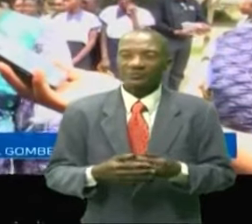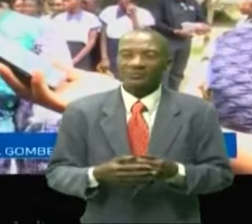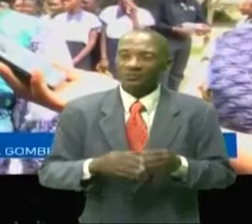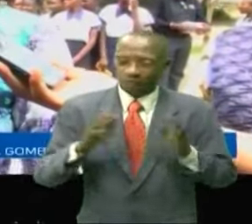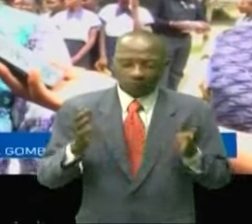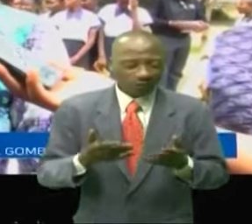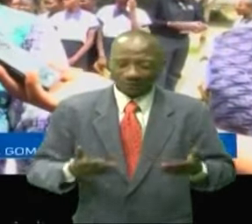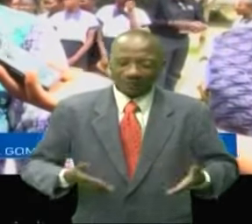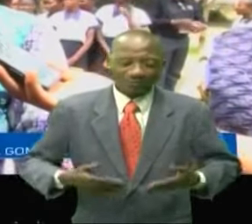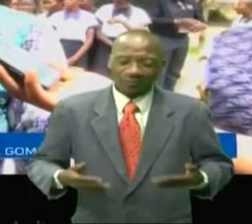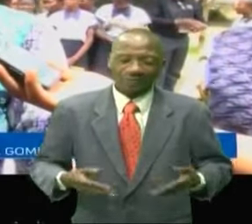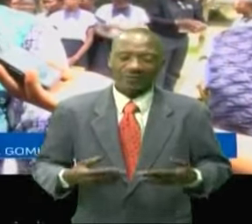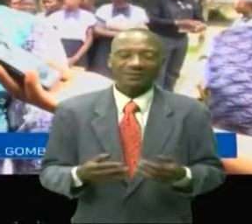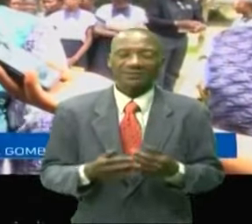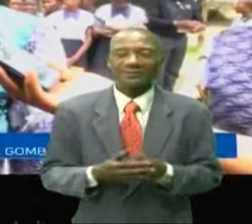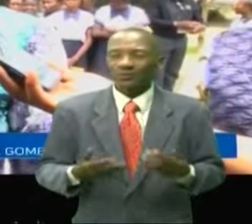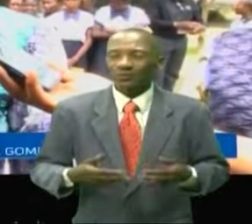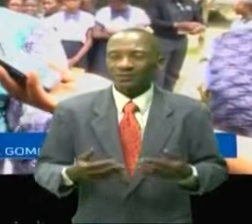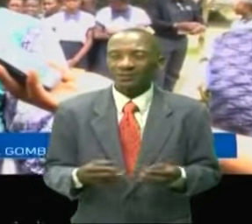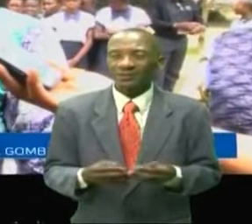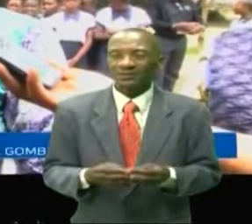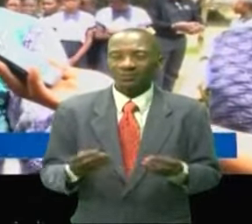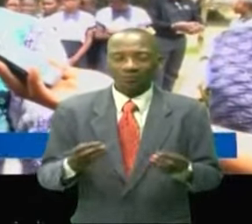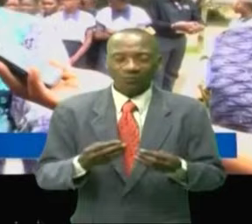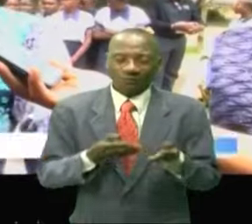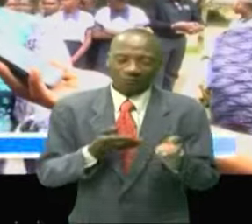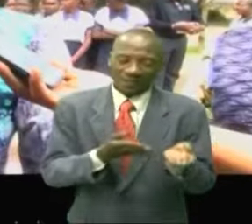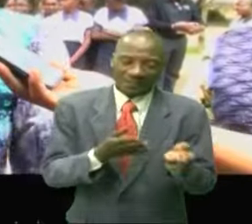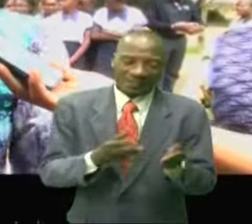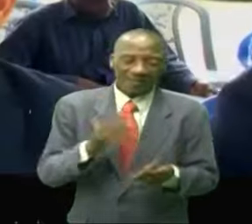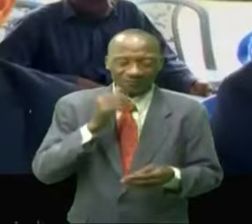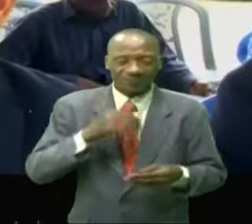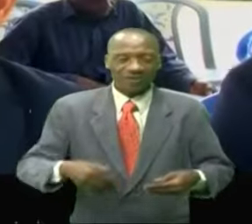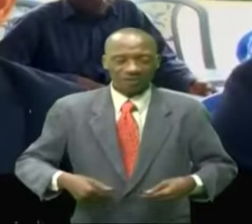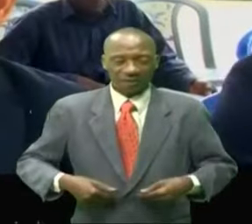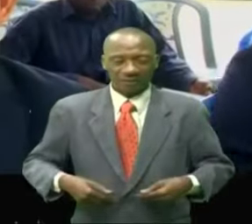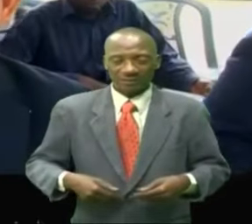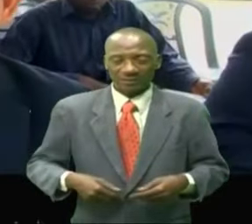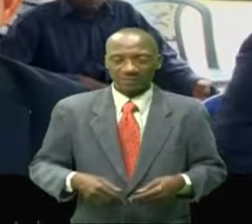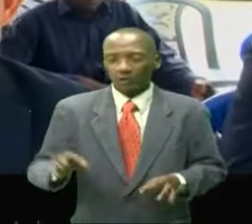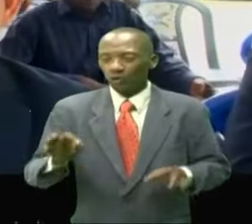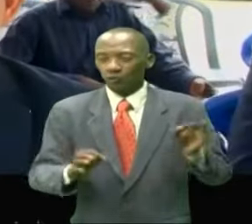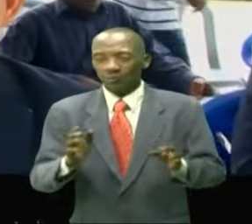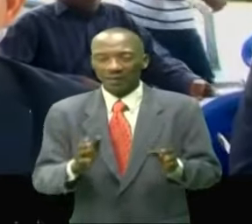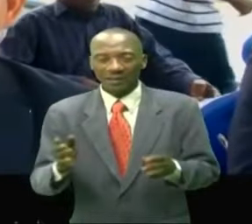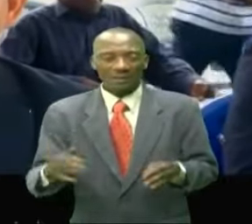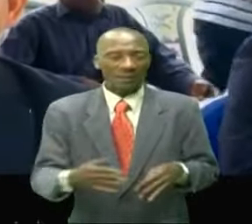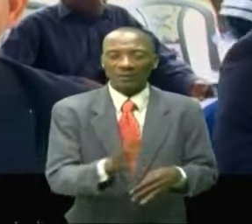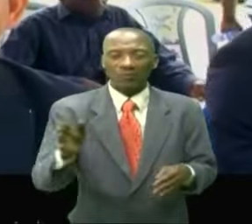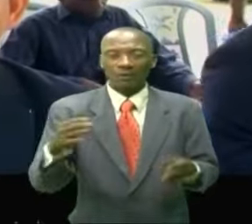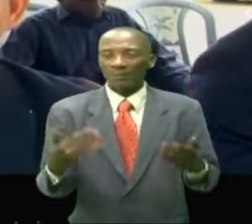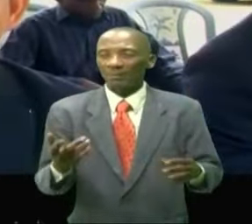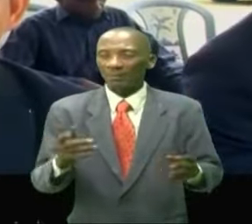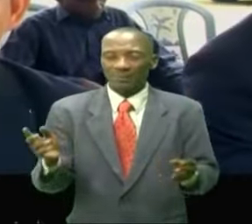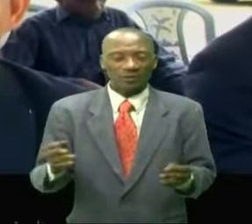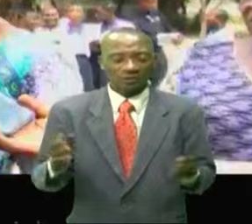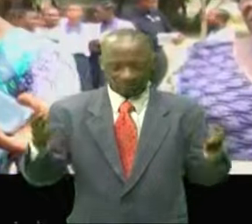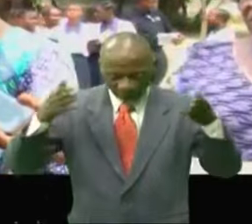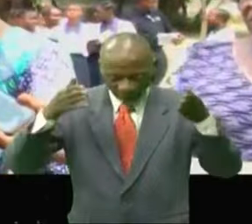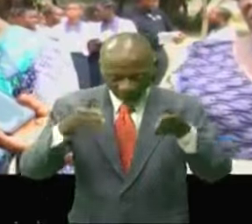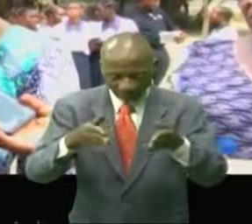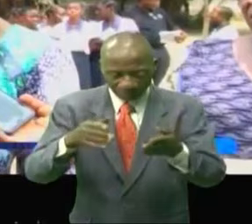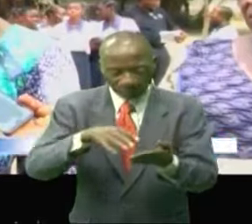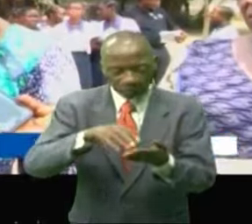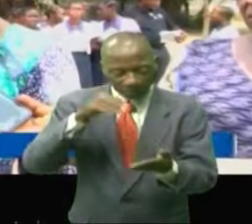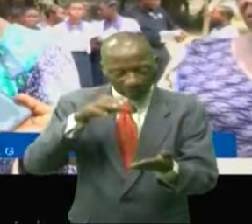sur leur formation et que ces jeunes filles auront une formation complète pour se prendre en charge.